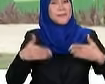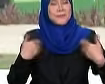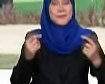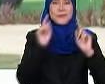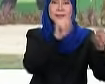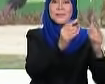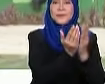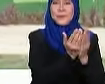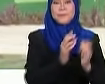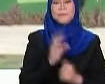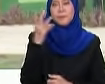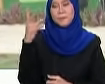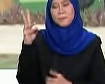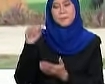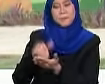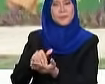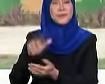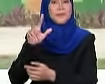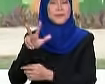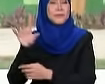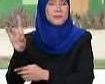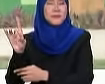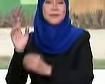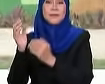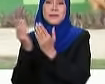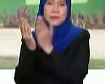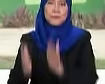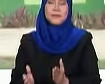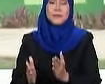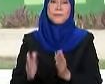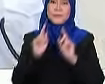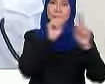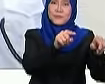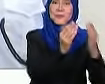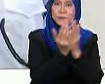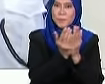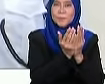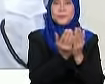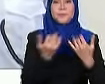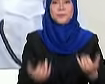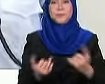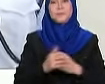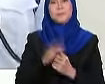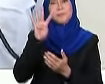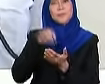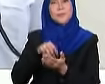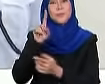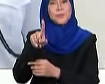selama 16320 8 pelajar di Sabah kembali kesekolah Bermuda hari ini termasuk